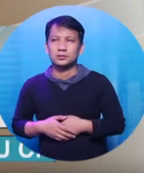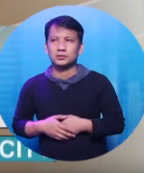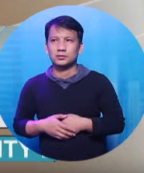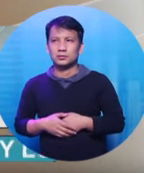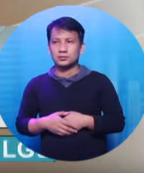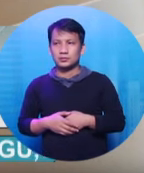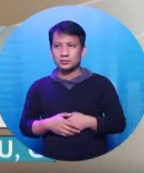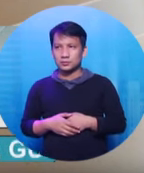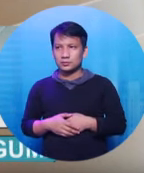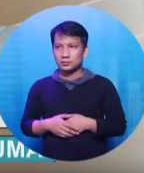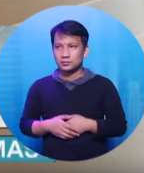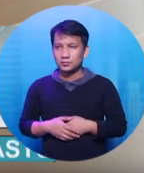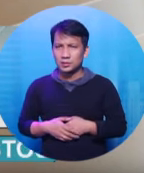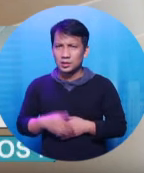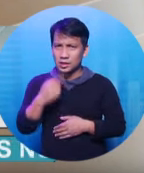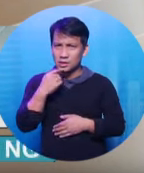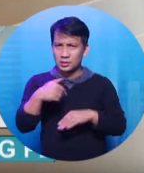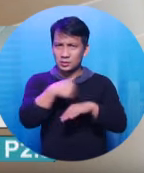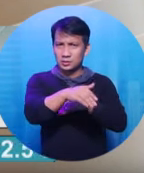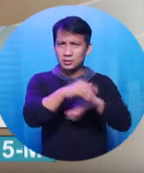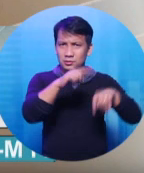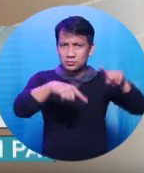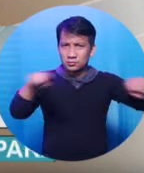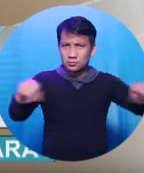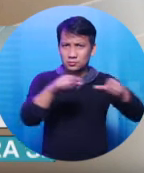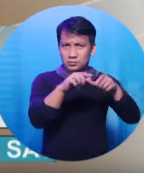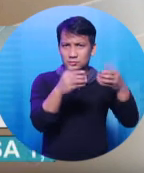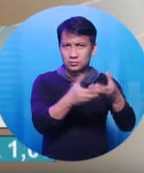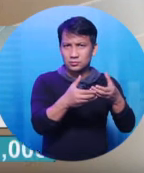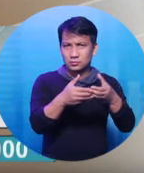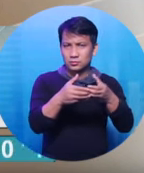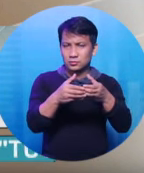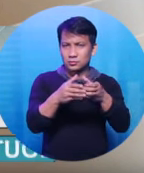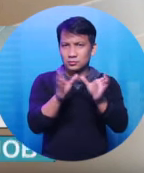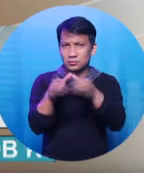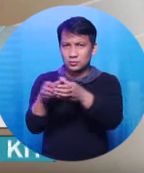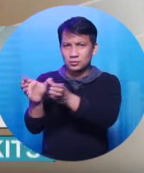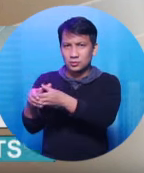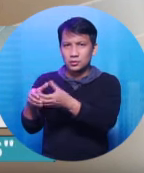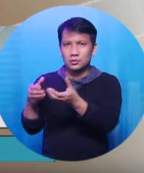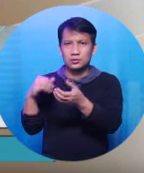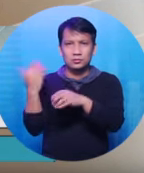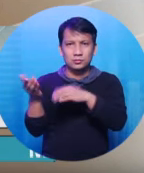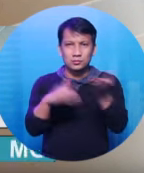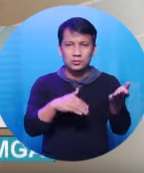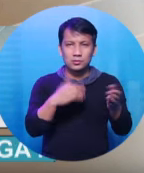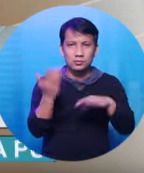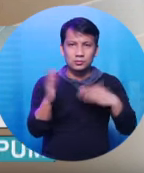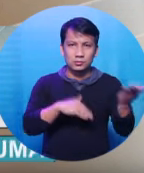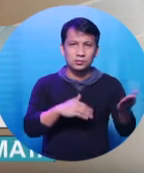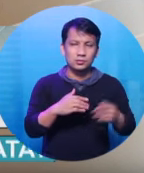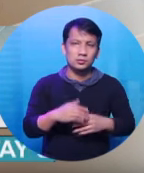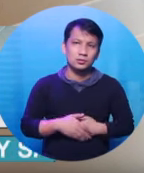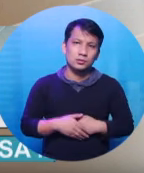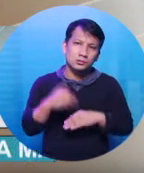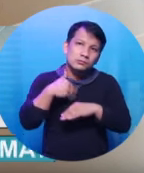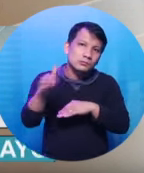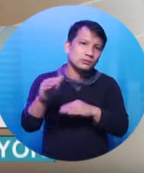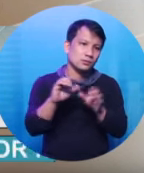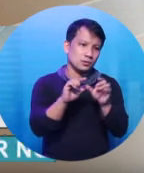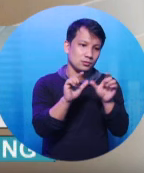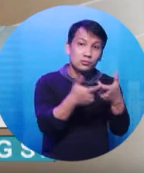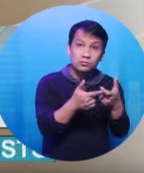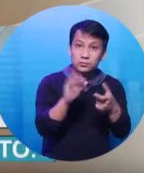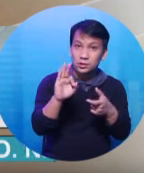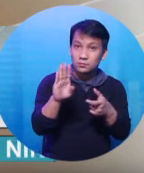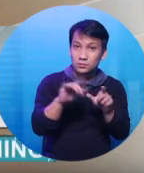Carla, ha. Teka lang. Sinare niya po sa iba't ibang group, sir, yung namatay yung kapatid ko, sir. Okay.